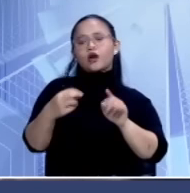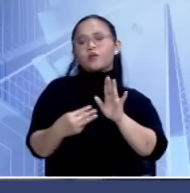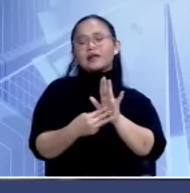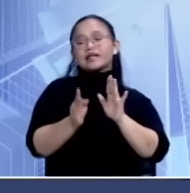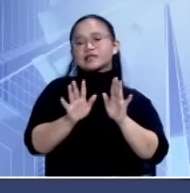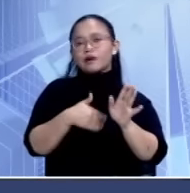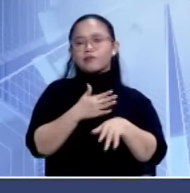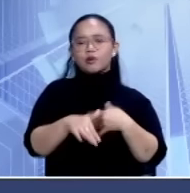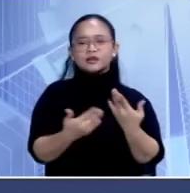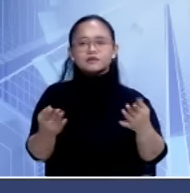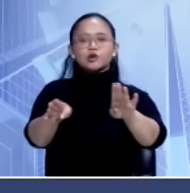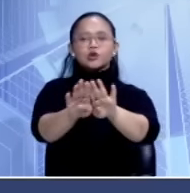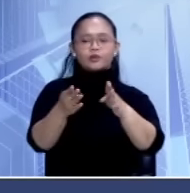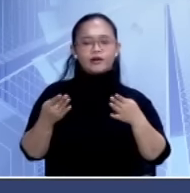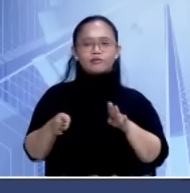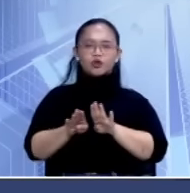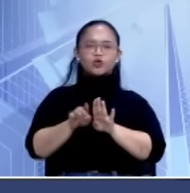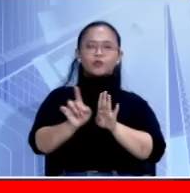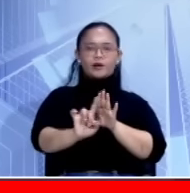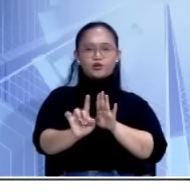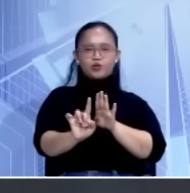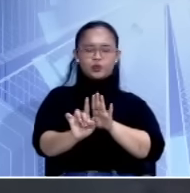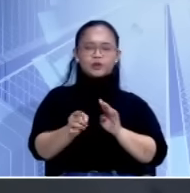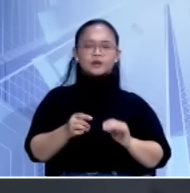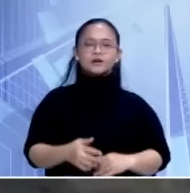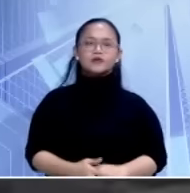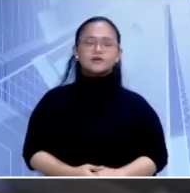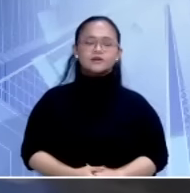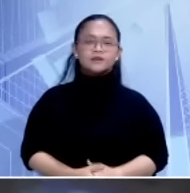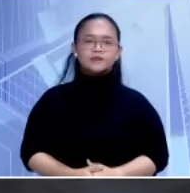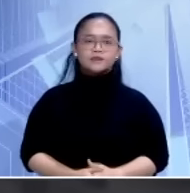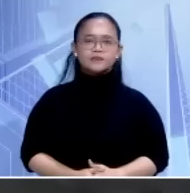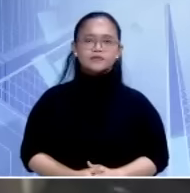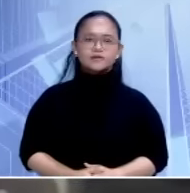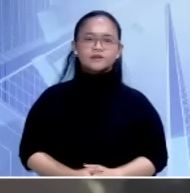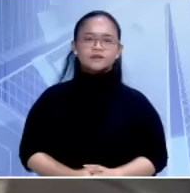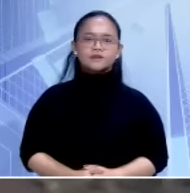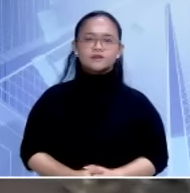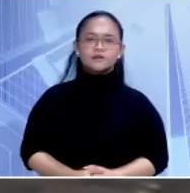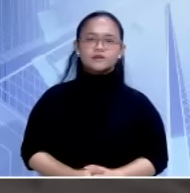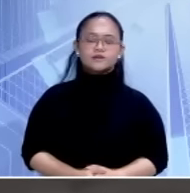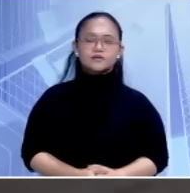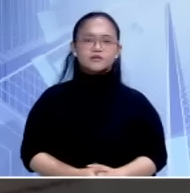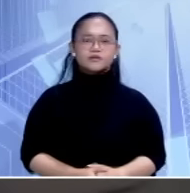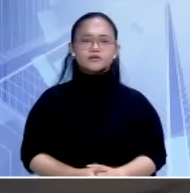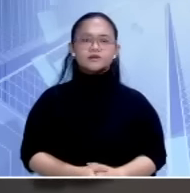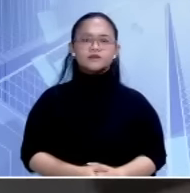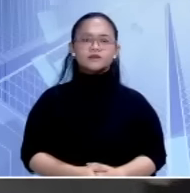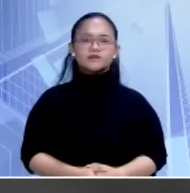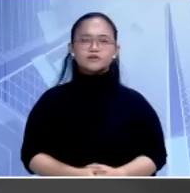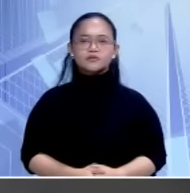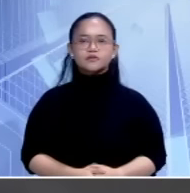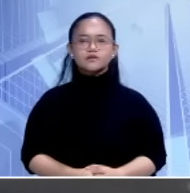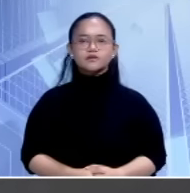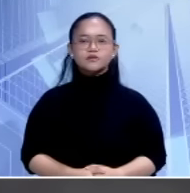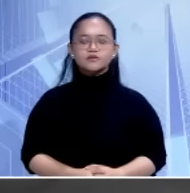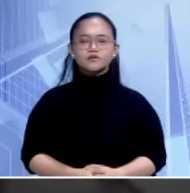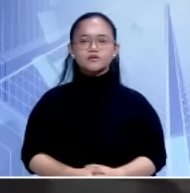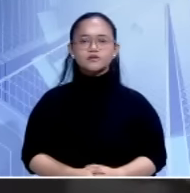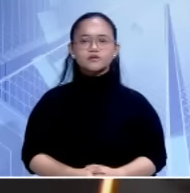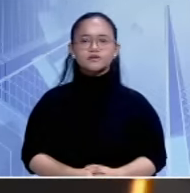sempat terjadi penutupan arus lalu lintas untuk evakuasi. Dari Cianjur, Jawa Barat, Muhammad Andi, Anyus